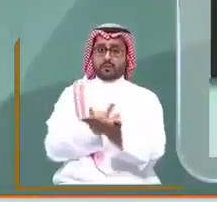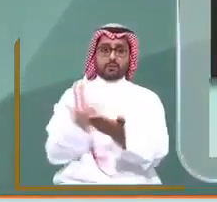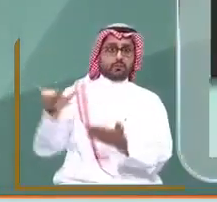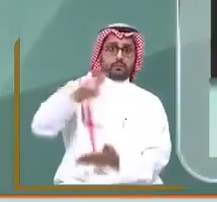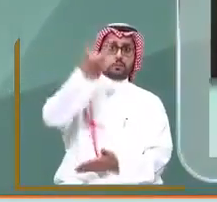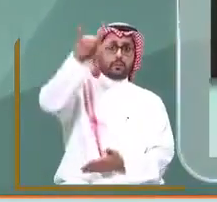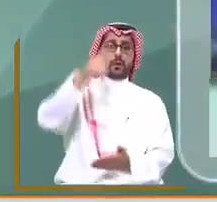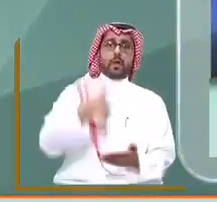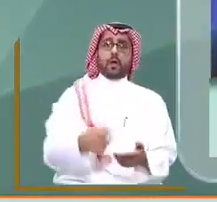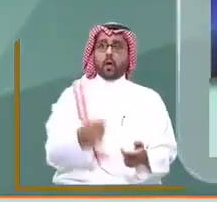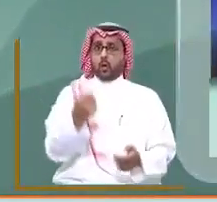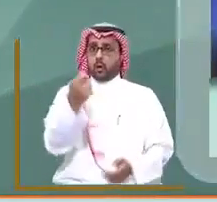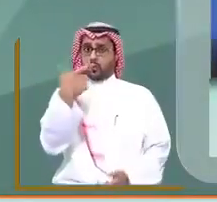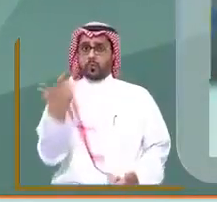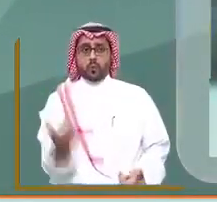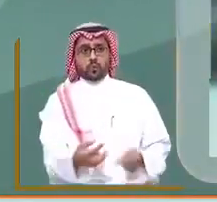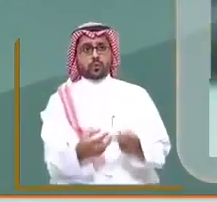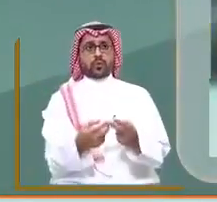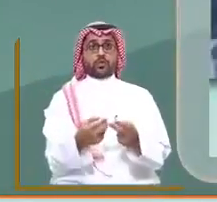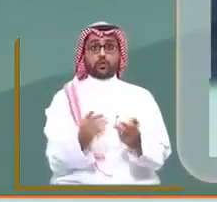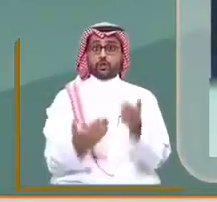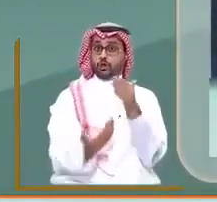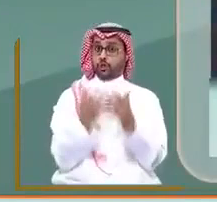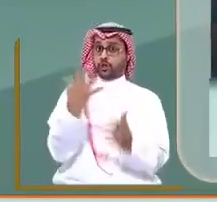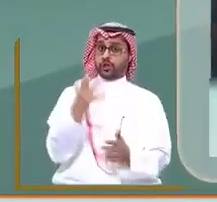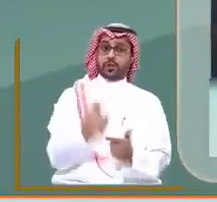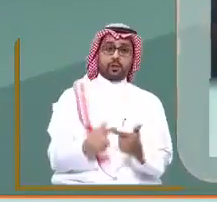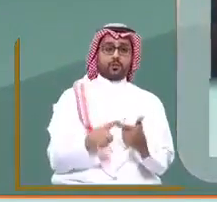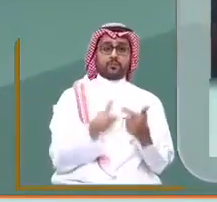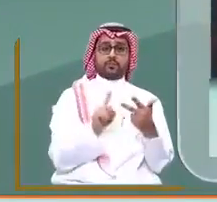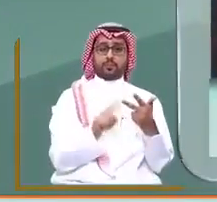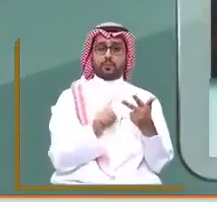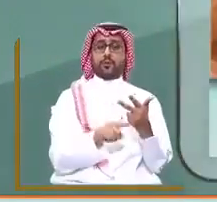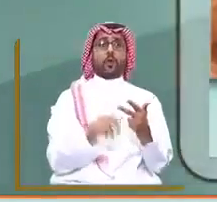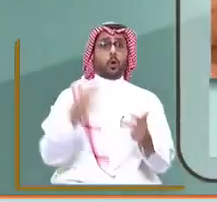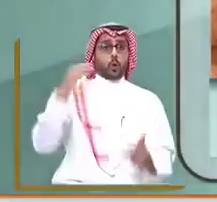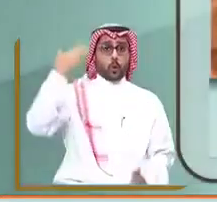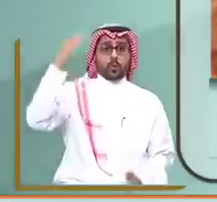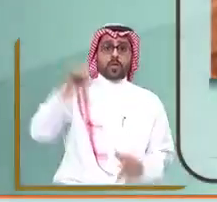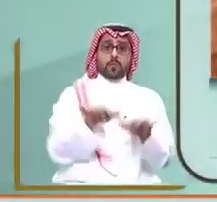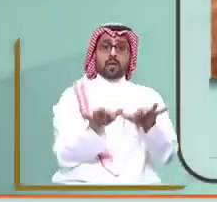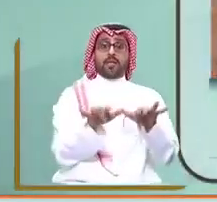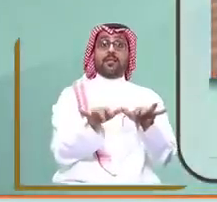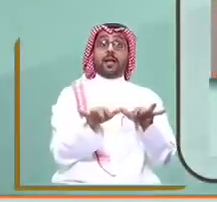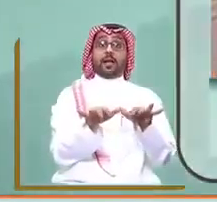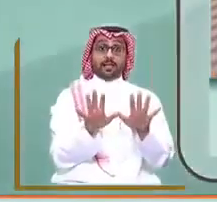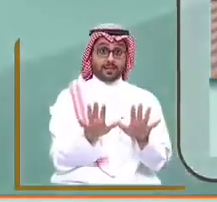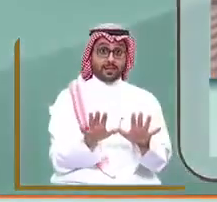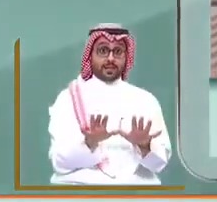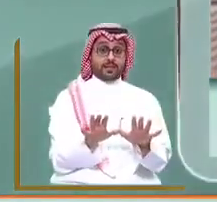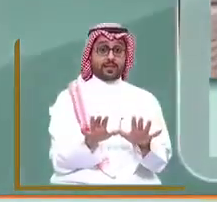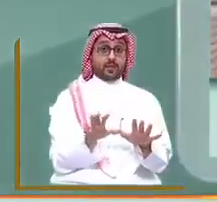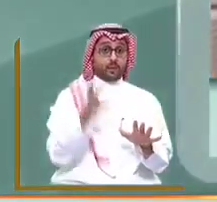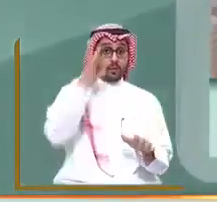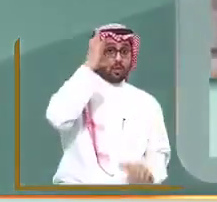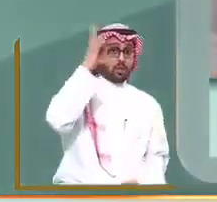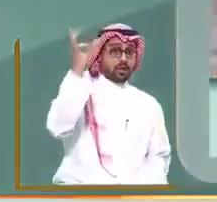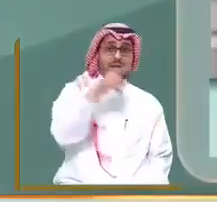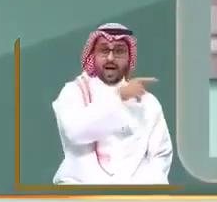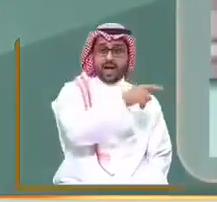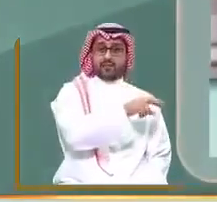العملات الرقمية، تشكيل مستقبل البلوكتشين، ما يتعلق بمستقبل الإنترنت الأشياء، التطور الحضري